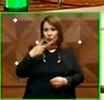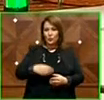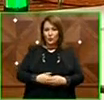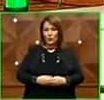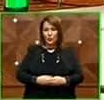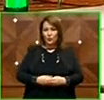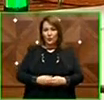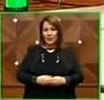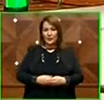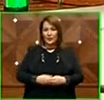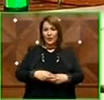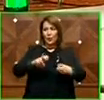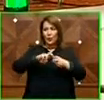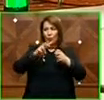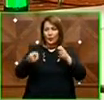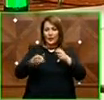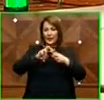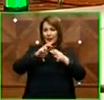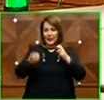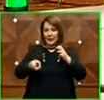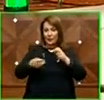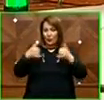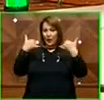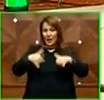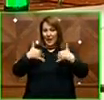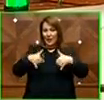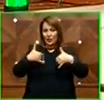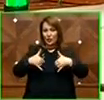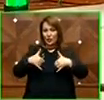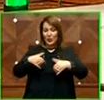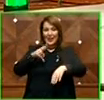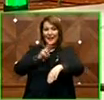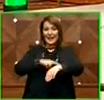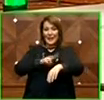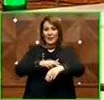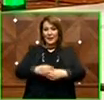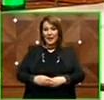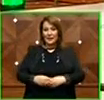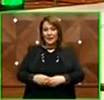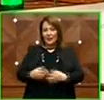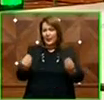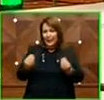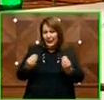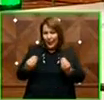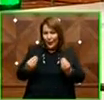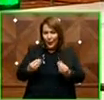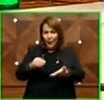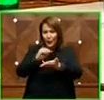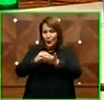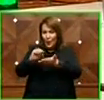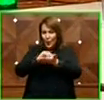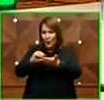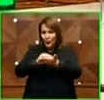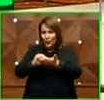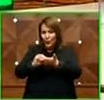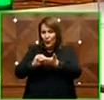وين تسقط هذوك المنحنيات كامل هذيك الجزائر العاصمة. شوف ومن والمصدر نتاعها المكاتب السلطة الوطنية المتوزعة